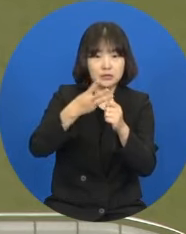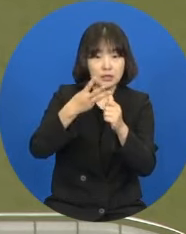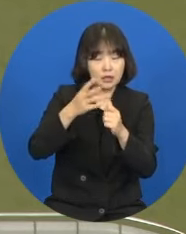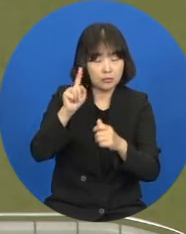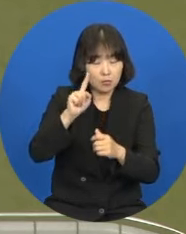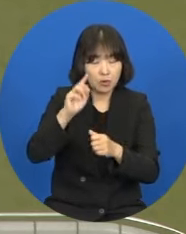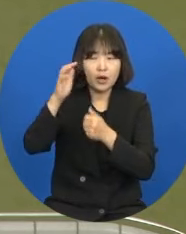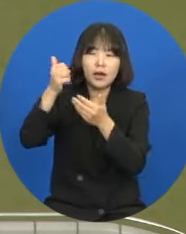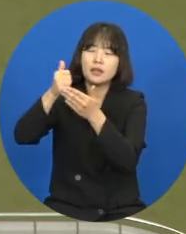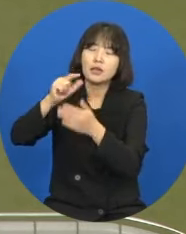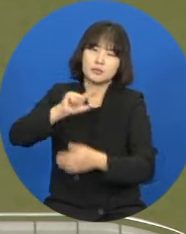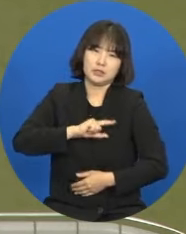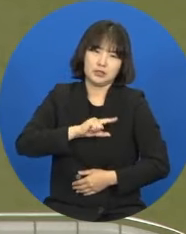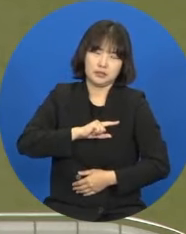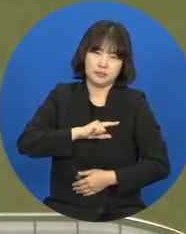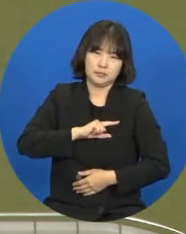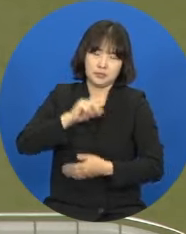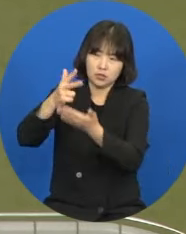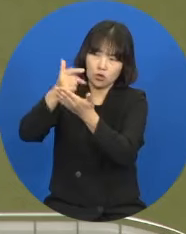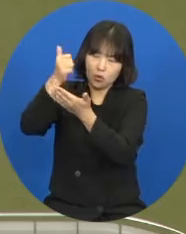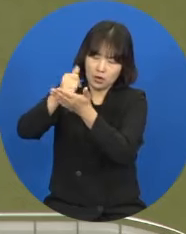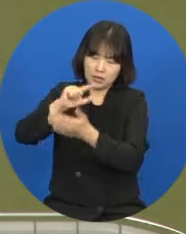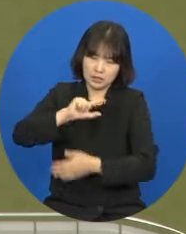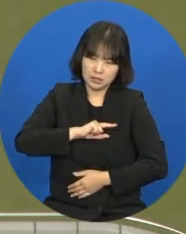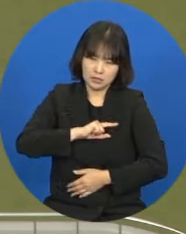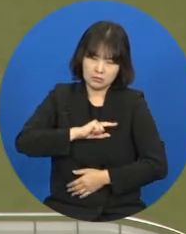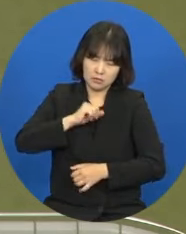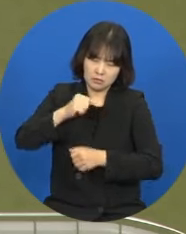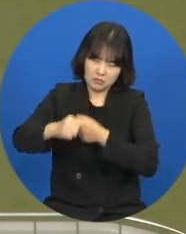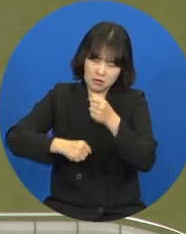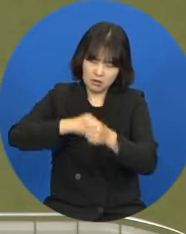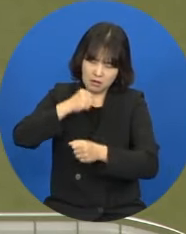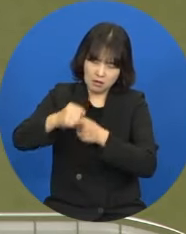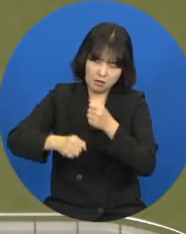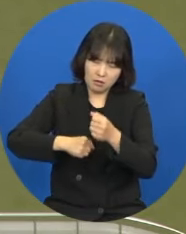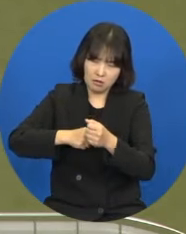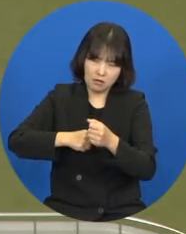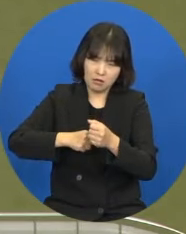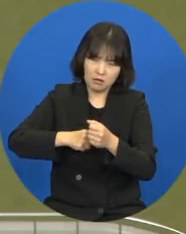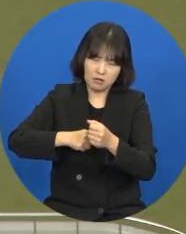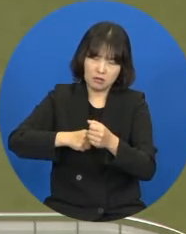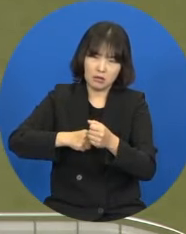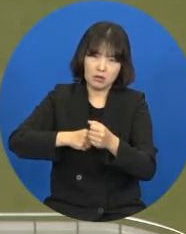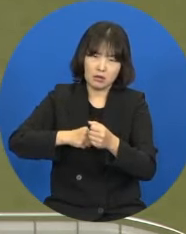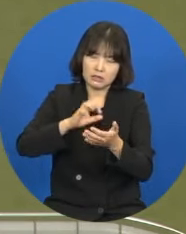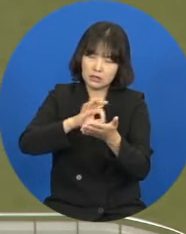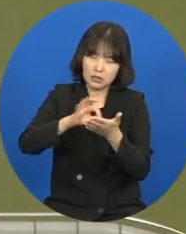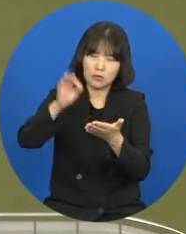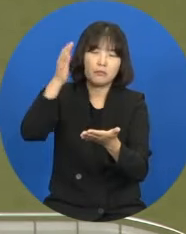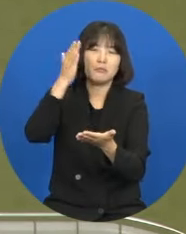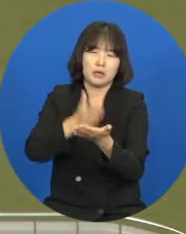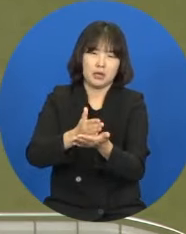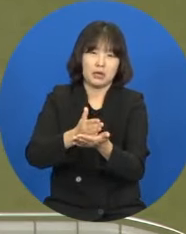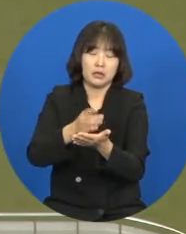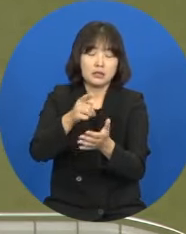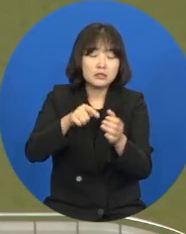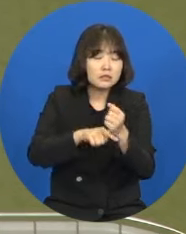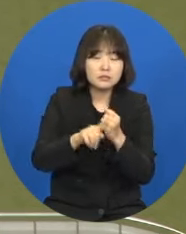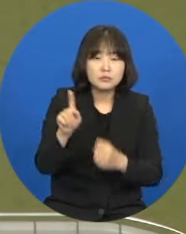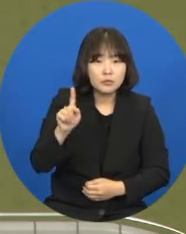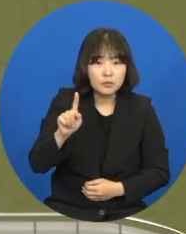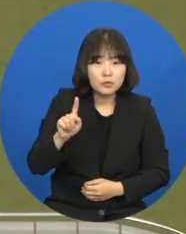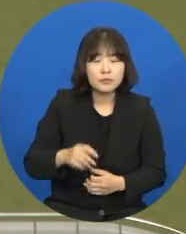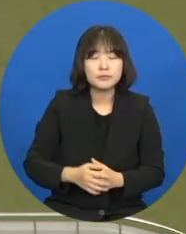하나님의 이름을 여호와의 이름을 망령되게 일컫지 말라입니다 근데이 말의 의미에는 뭐가